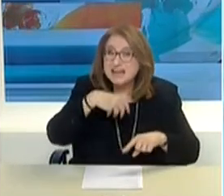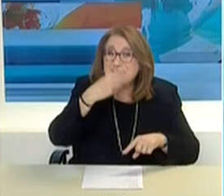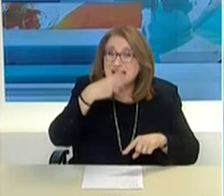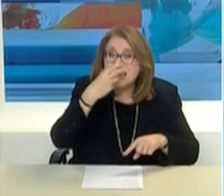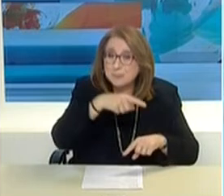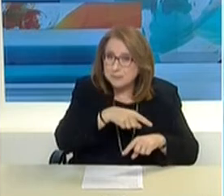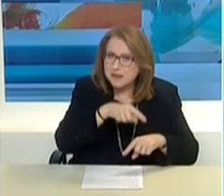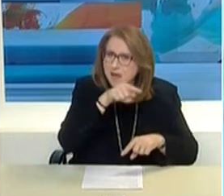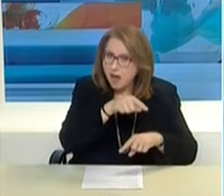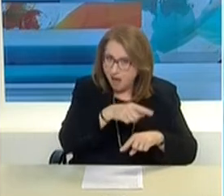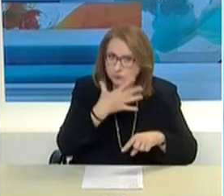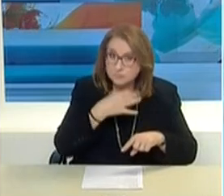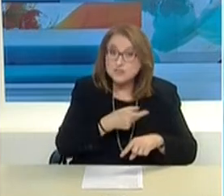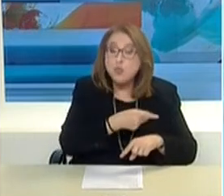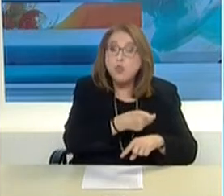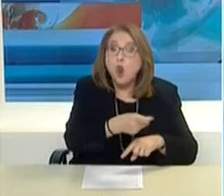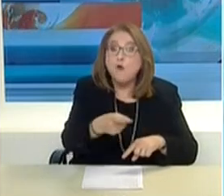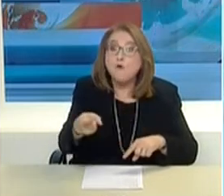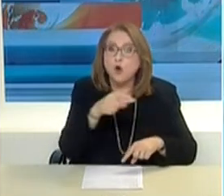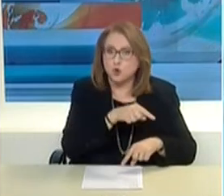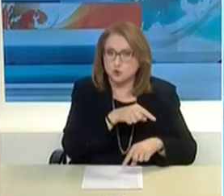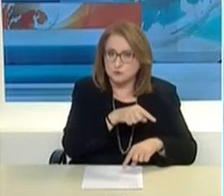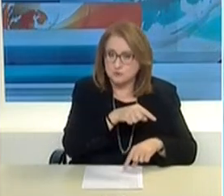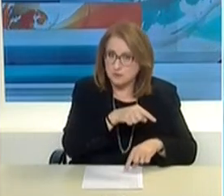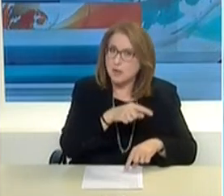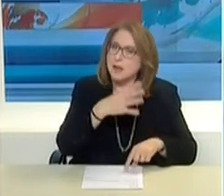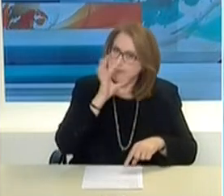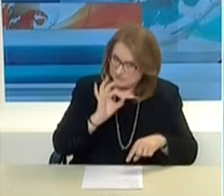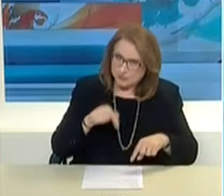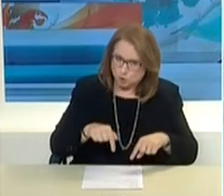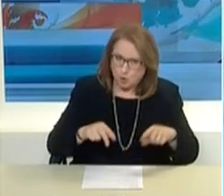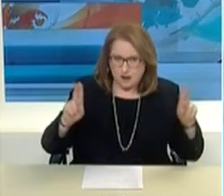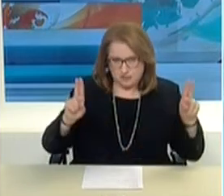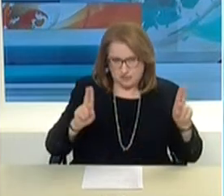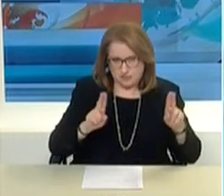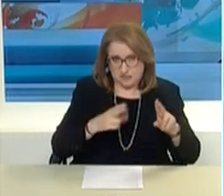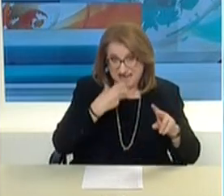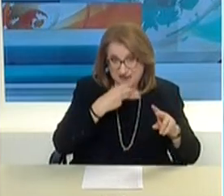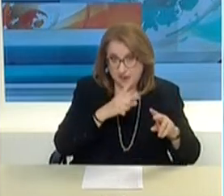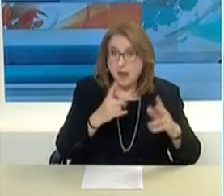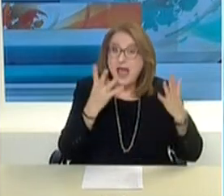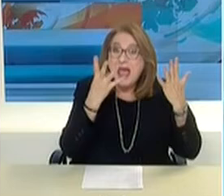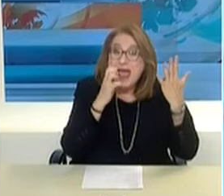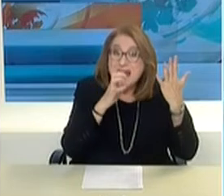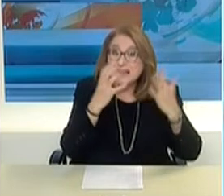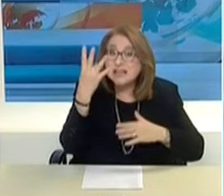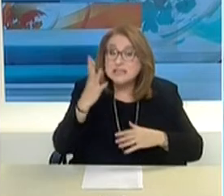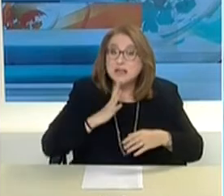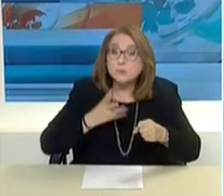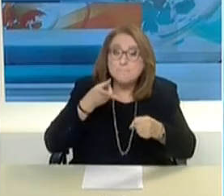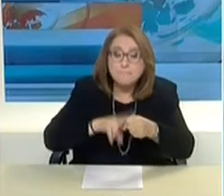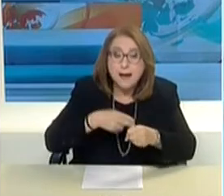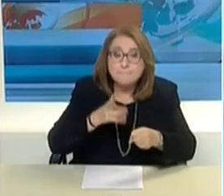κάθοδο. Παρόλα αυτά, εφέτος καταγράφηκαν συνολικά 94 θάνατοι από εργαστηριακά επιβεβαιωμένη γρίπη